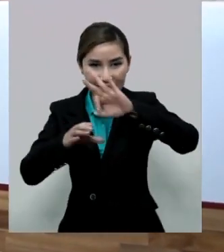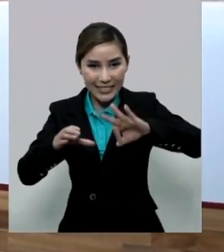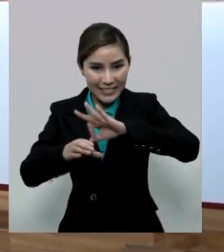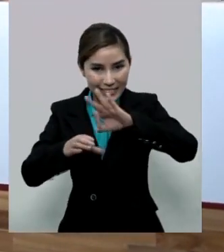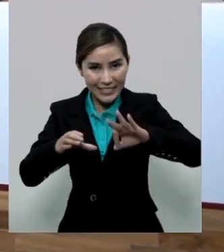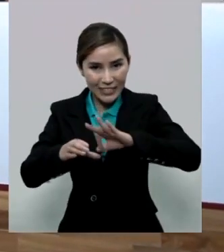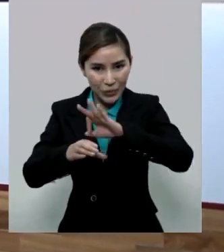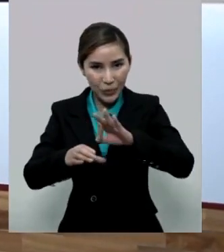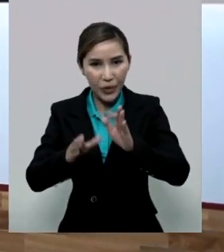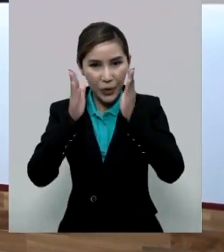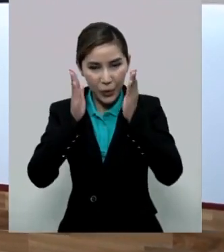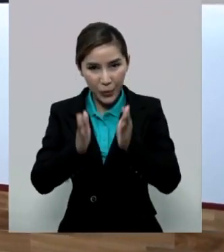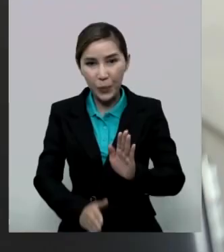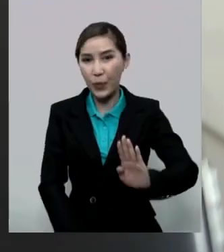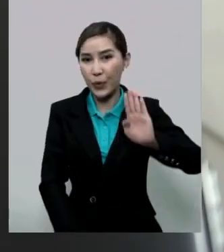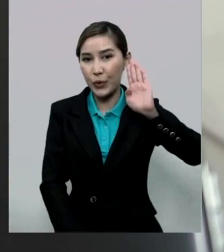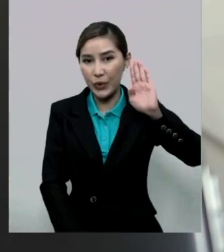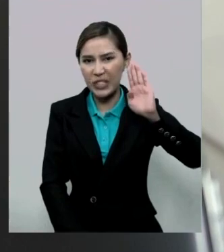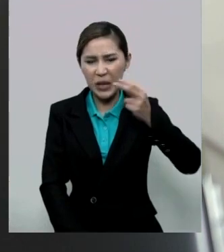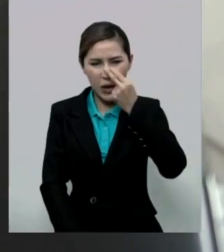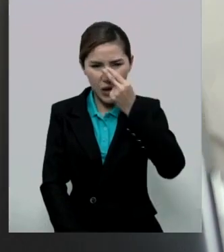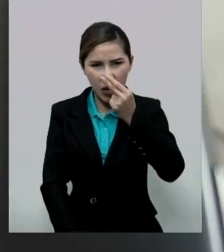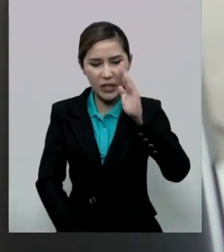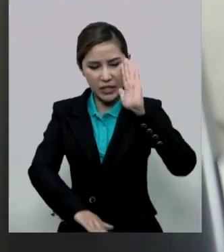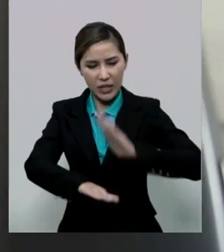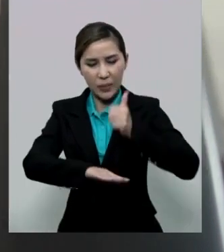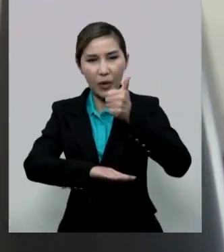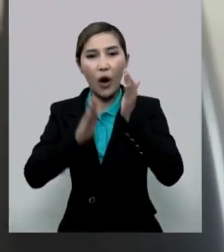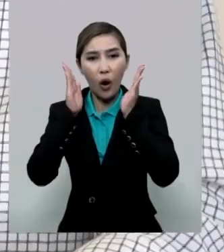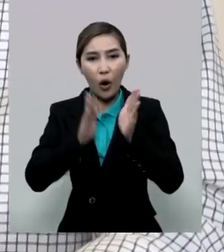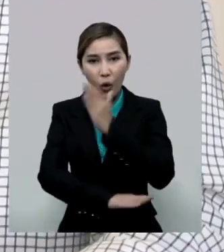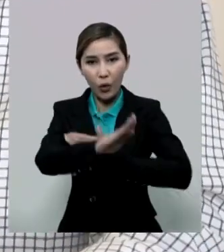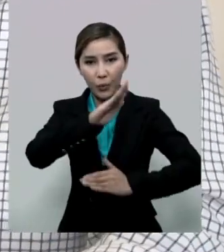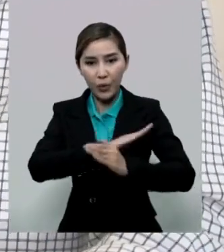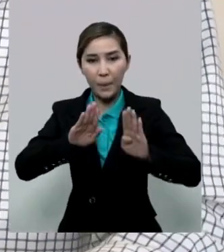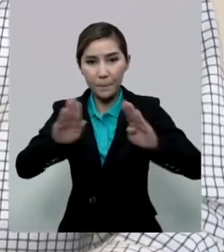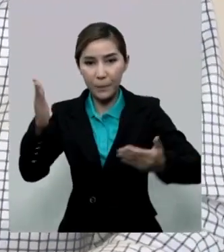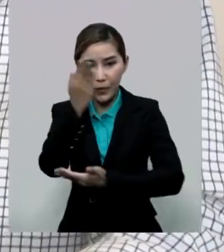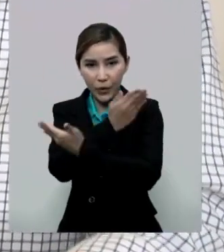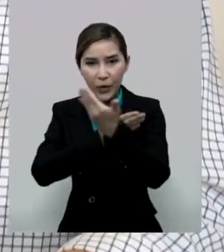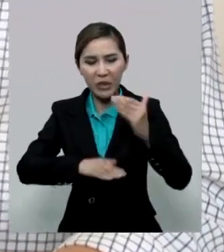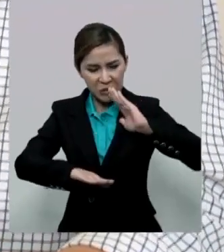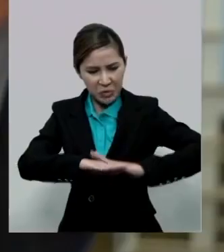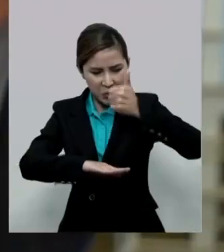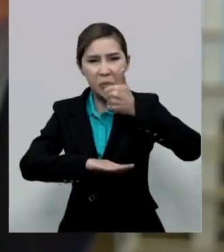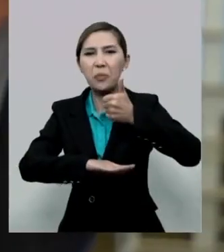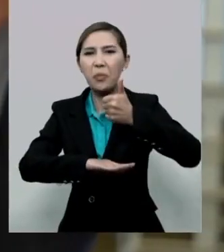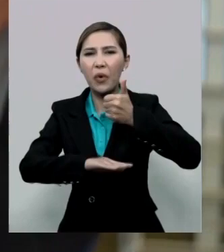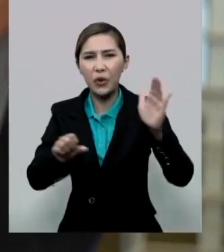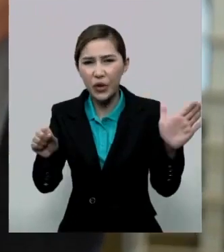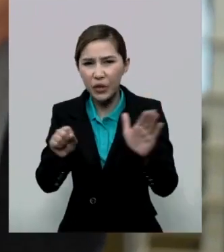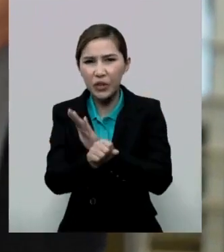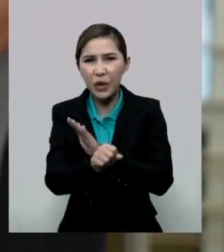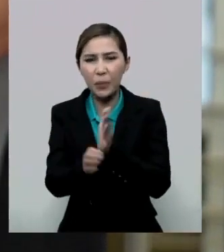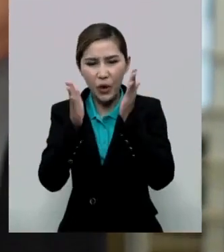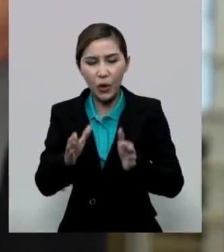ร้านกาแฟแห่งนี้ค่ะเป็นหนึ่งในผู้ประกอบการที่เล็งเห็นถึงศักยภาพของคนพิการและเปิดโอกาสให้พวกเขาได้แสดงศัก